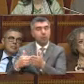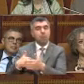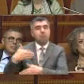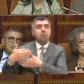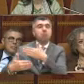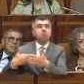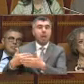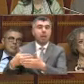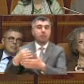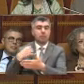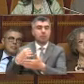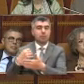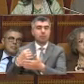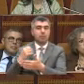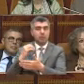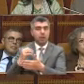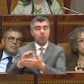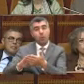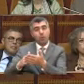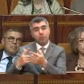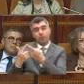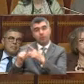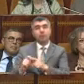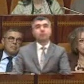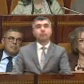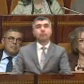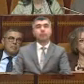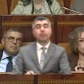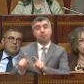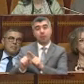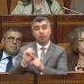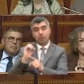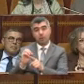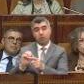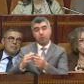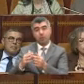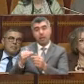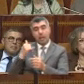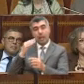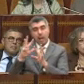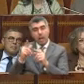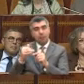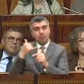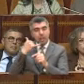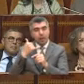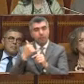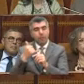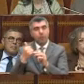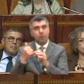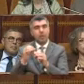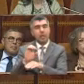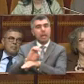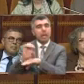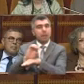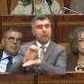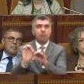اللي ما كايناش متوفره في ديك لي بلاتفورم انترناسيونال، كتروح على بلاتفورم ما فيها رقم الهاتف لا ايميل لا حتى شي حاجه.